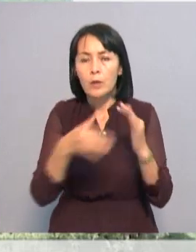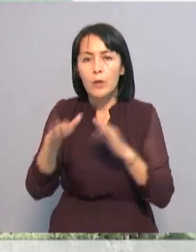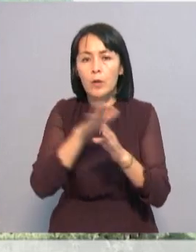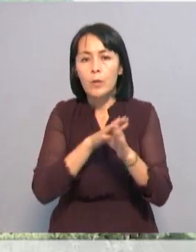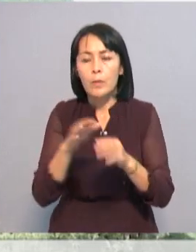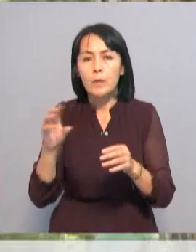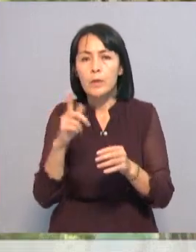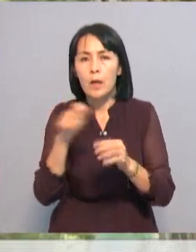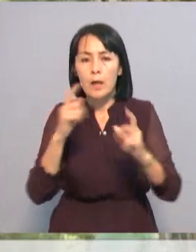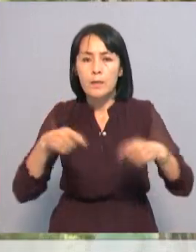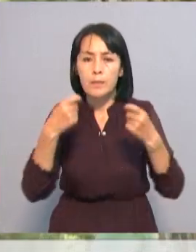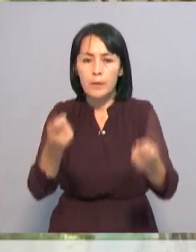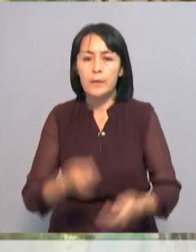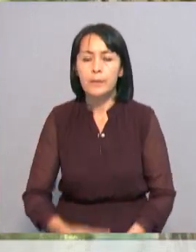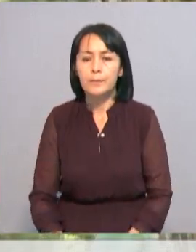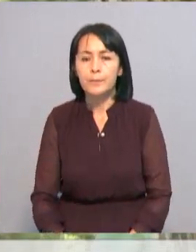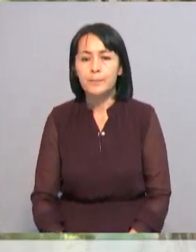полностью оснащен газом.